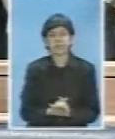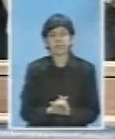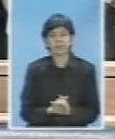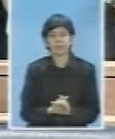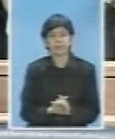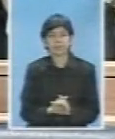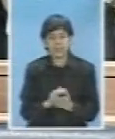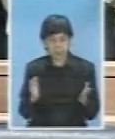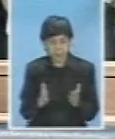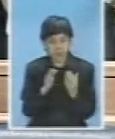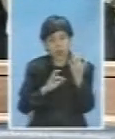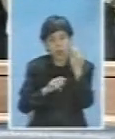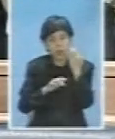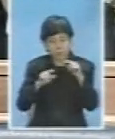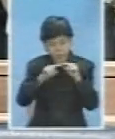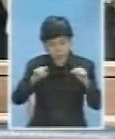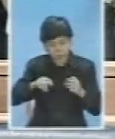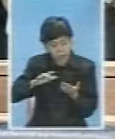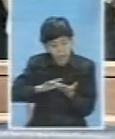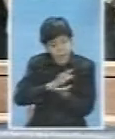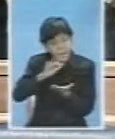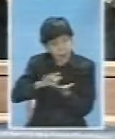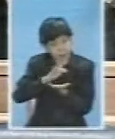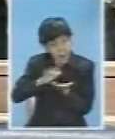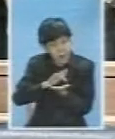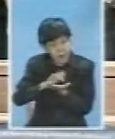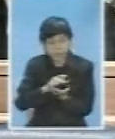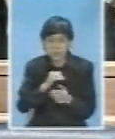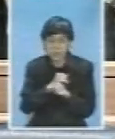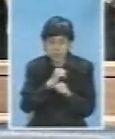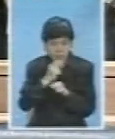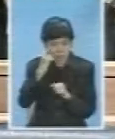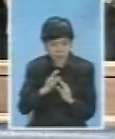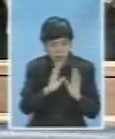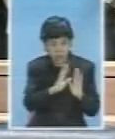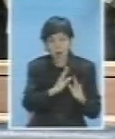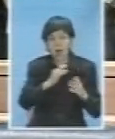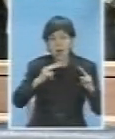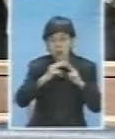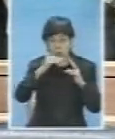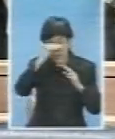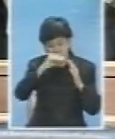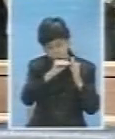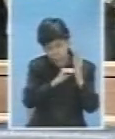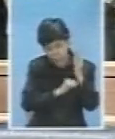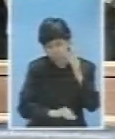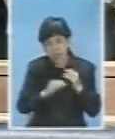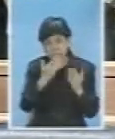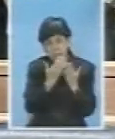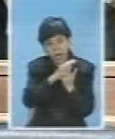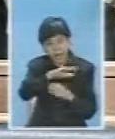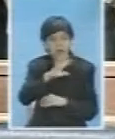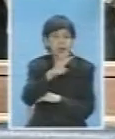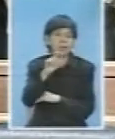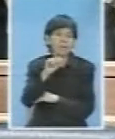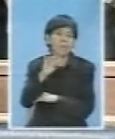สนับสนุนเครื่องคอมพิวเตอร์แบบพกพาเพื่อการศึกษาท่านไปตั้งงบประมาณไว้ที่สำนักงานปลัดกระทรวงศึกษาธิการ428 ล้านและ